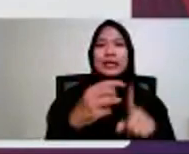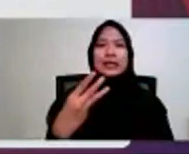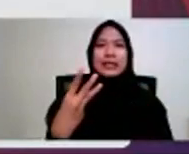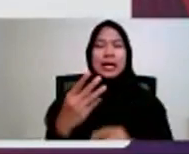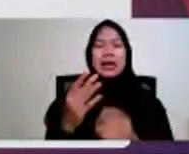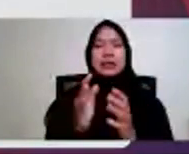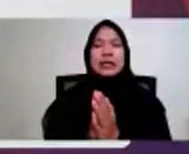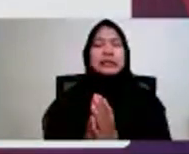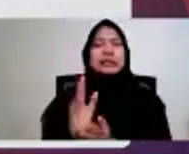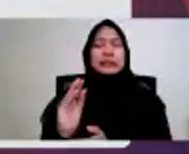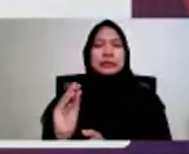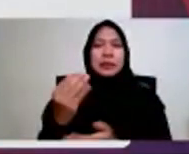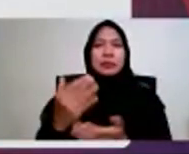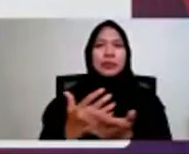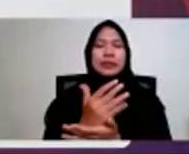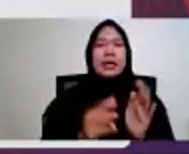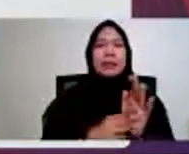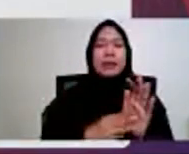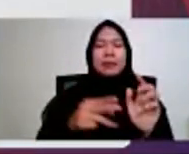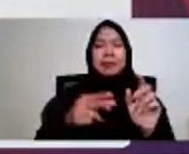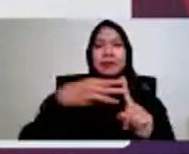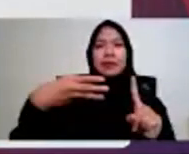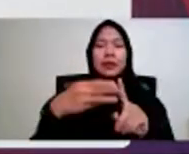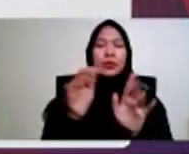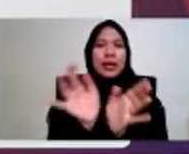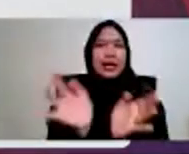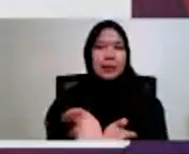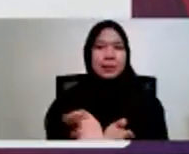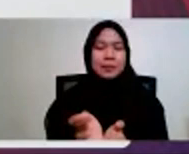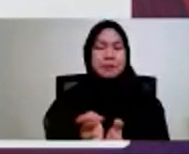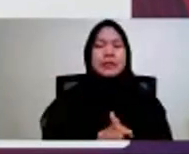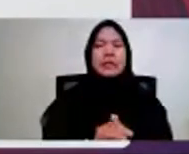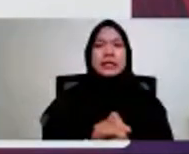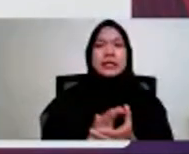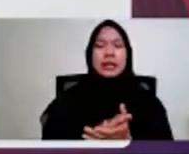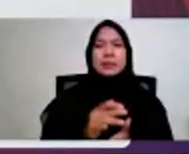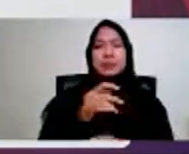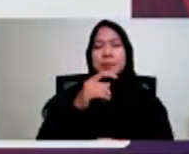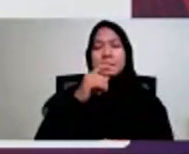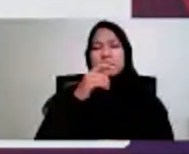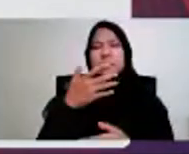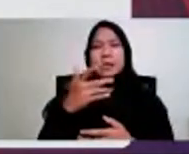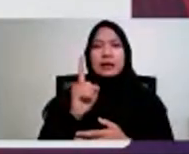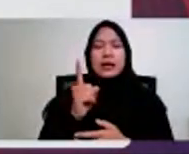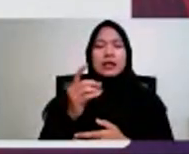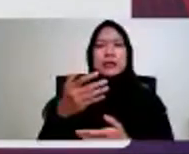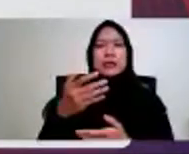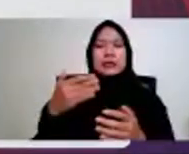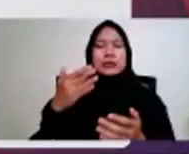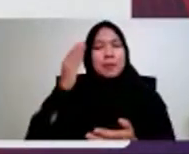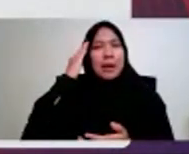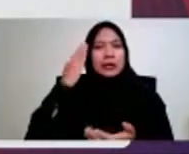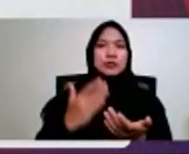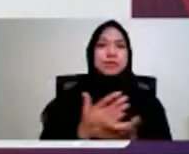webm juga banget Rated pada lilin sebagai Kaprodi mmf obm